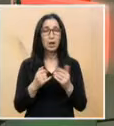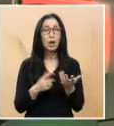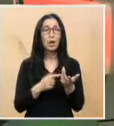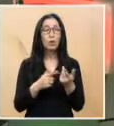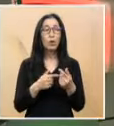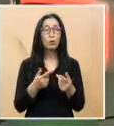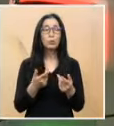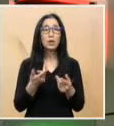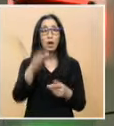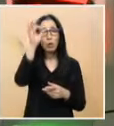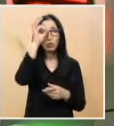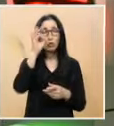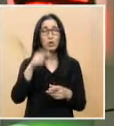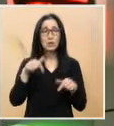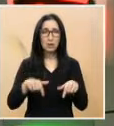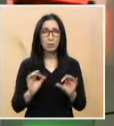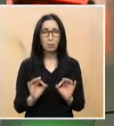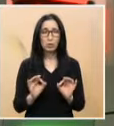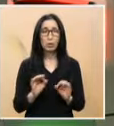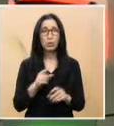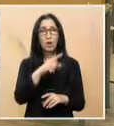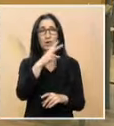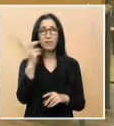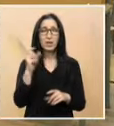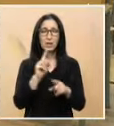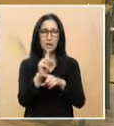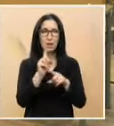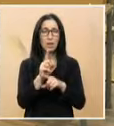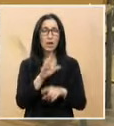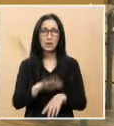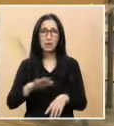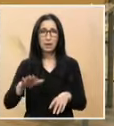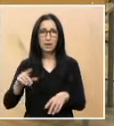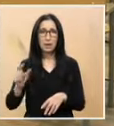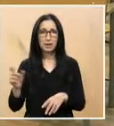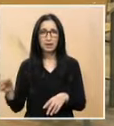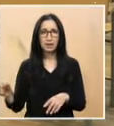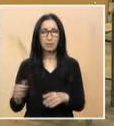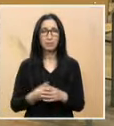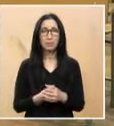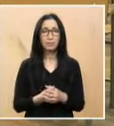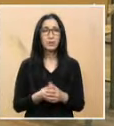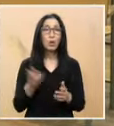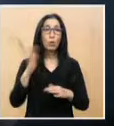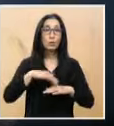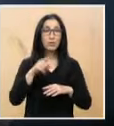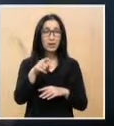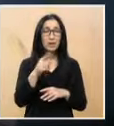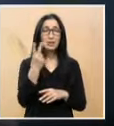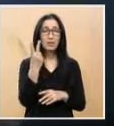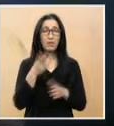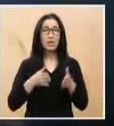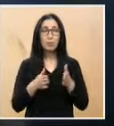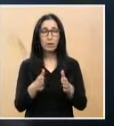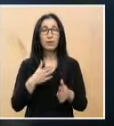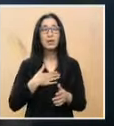средства. Колко са вашите възпитаници по-настоящем? По-настоящем са 211 възпитаниците на гимназията. Освен